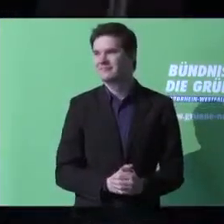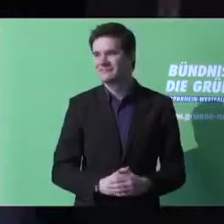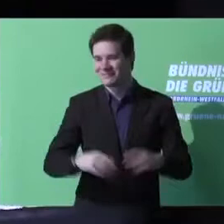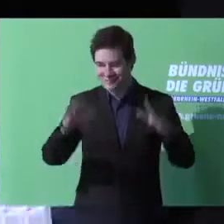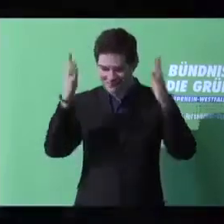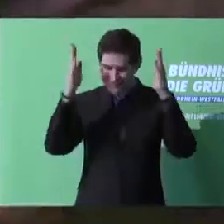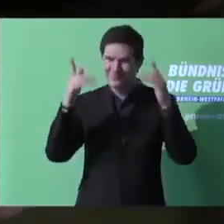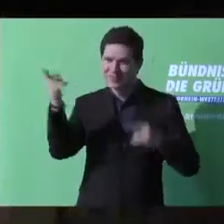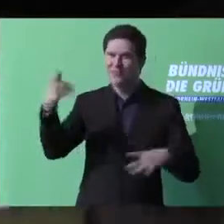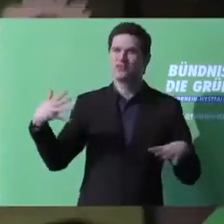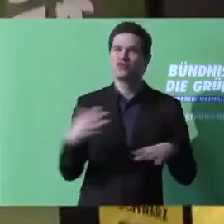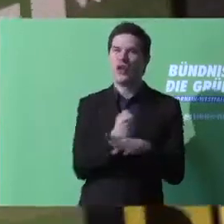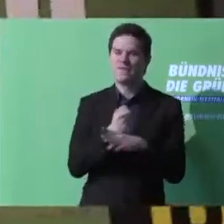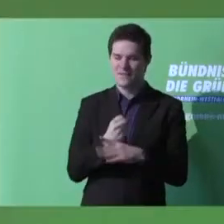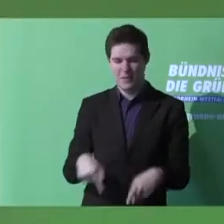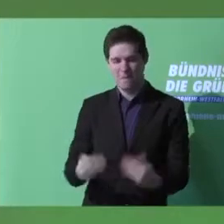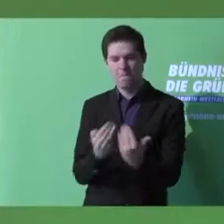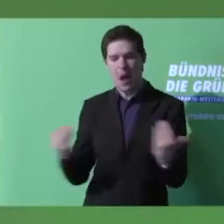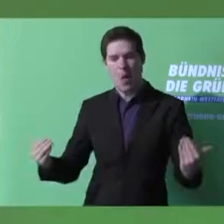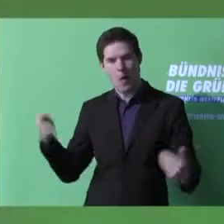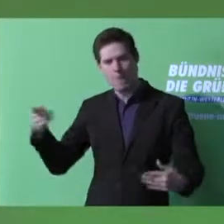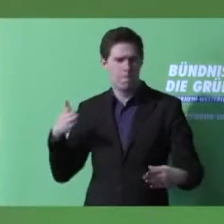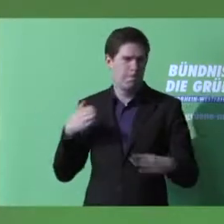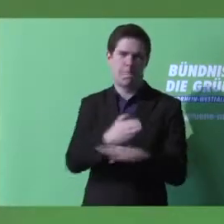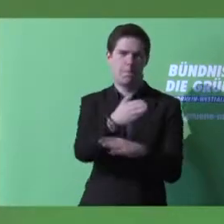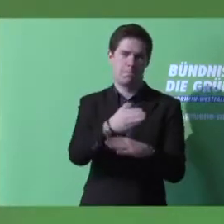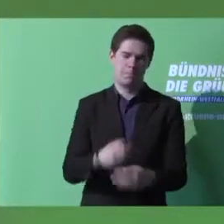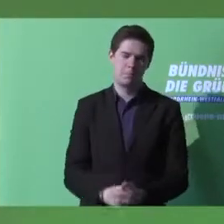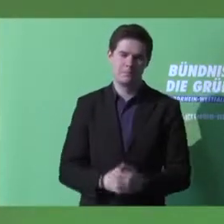Mauer einzureißen.